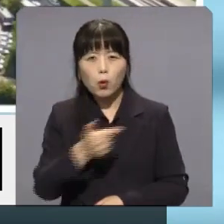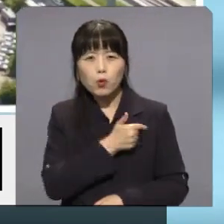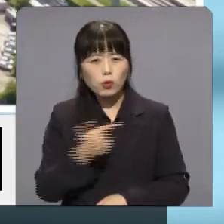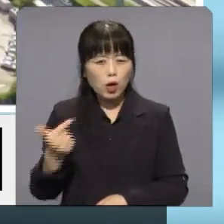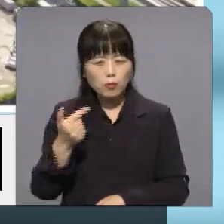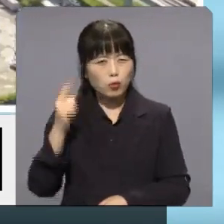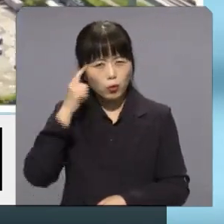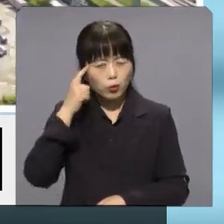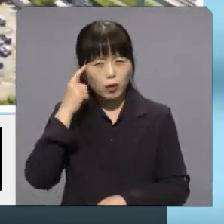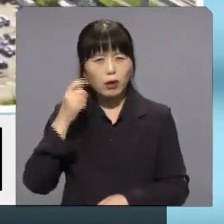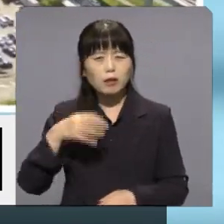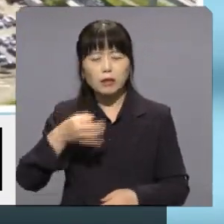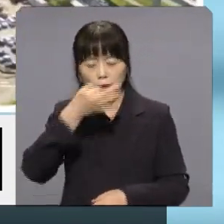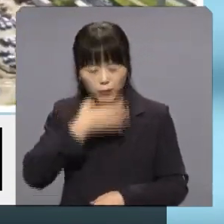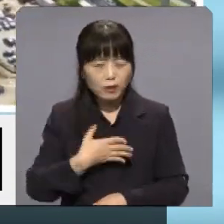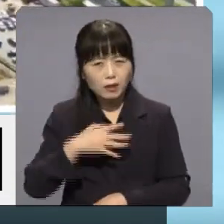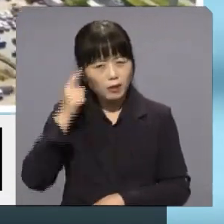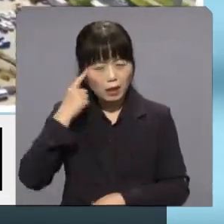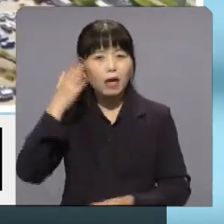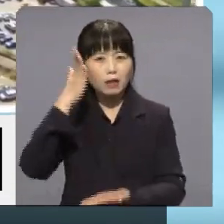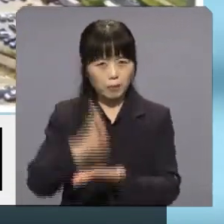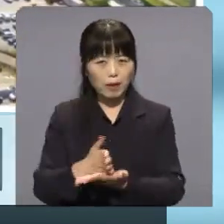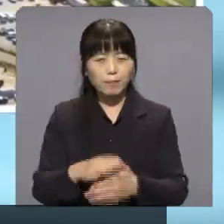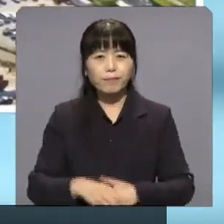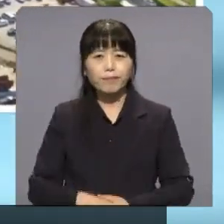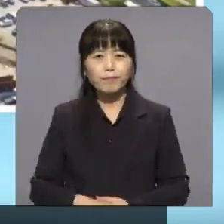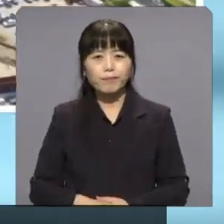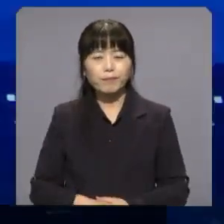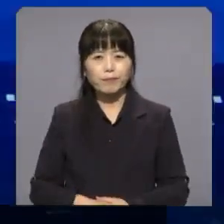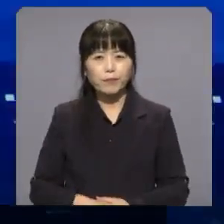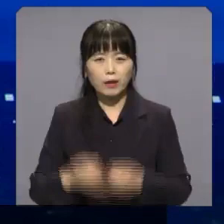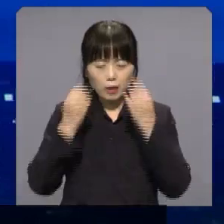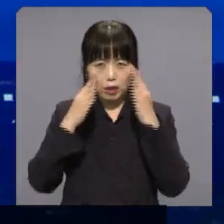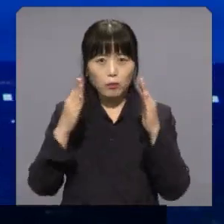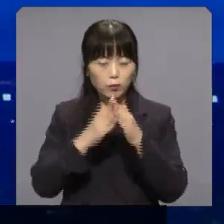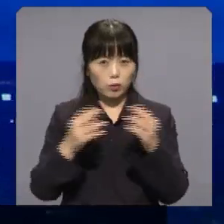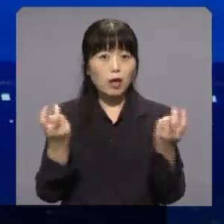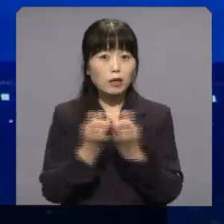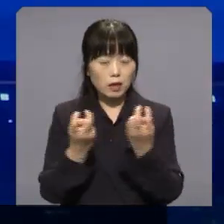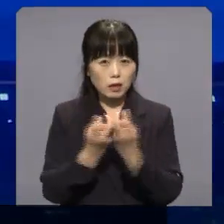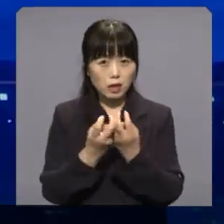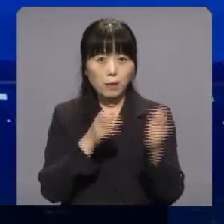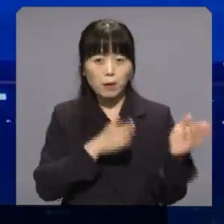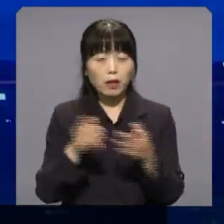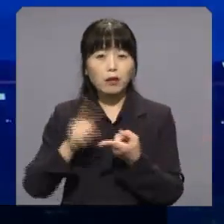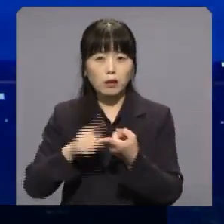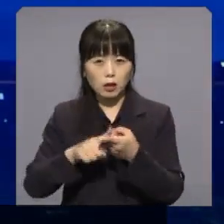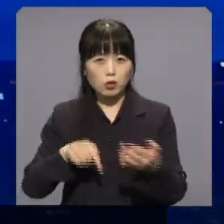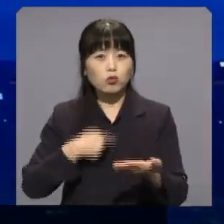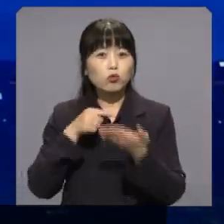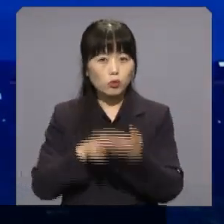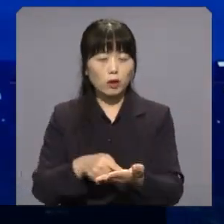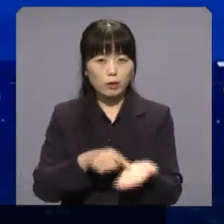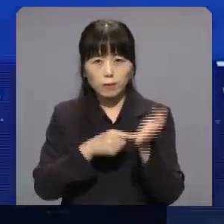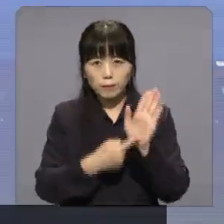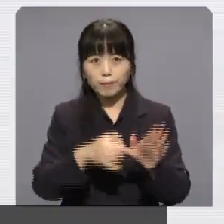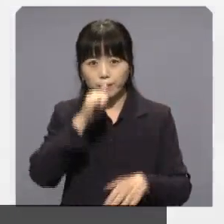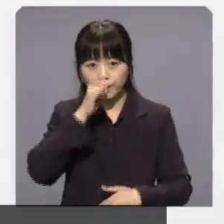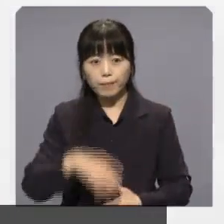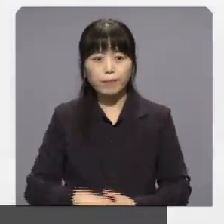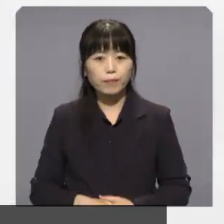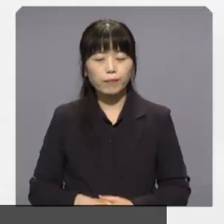편익 상태에는 들어가실 피게 없다고 보여줍니다 예 이런 가운데 새로운 부동산 대책 마련에 대한 주장도 나왔는데요